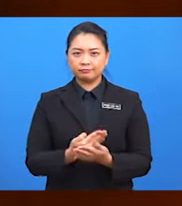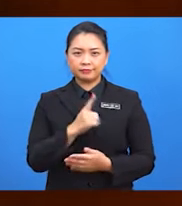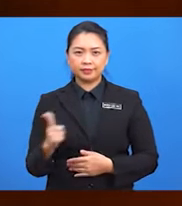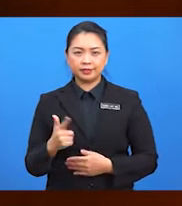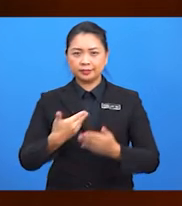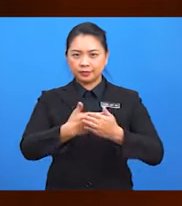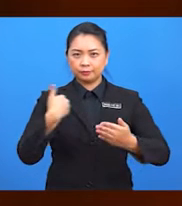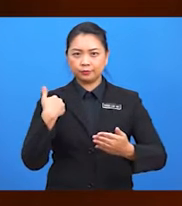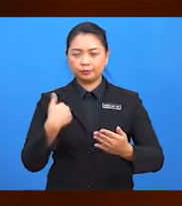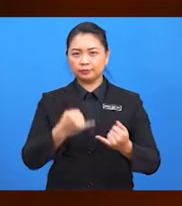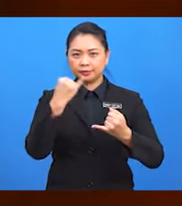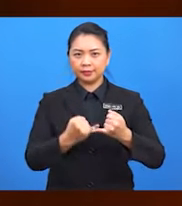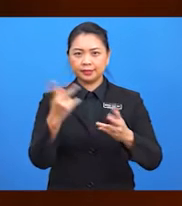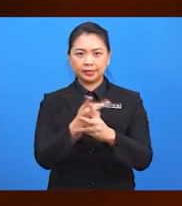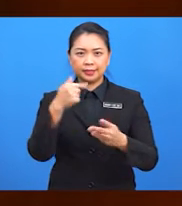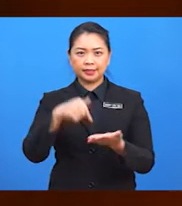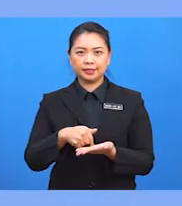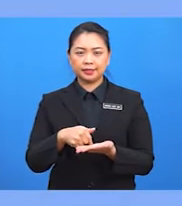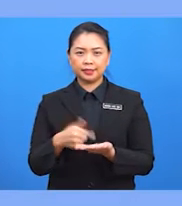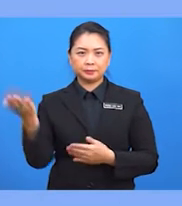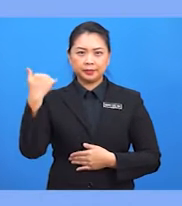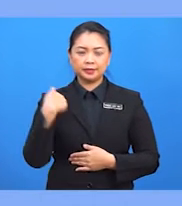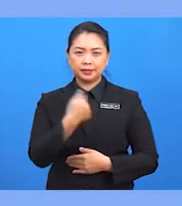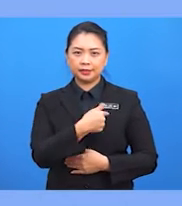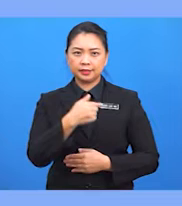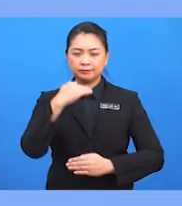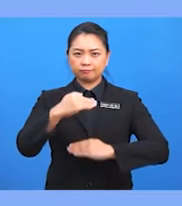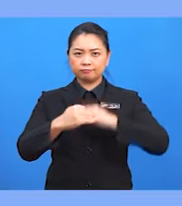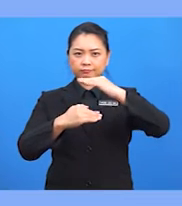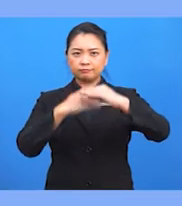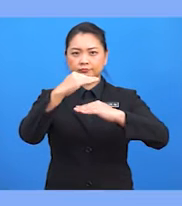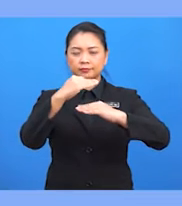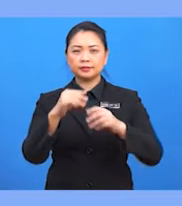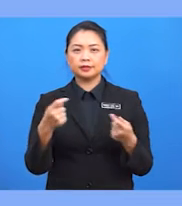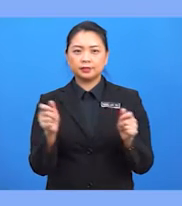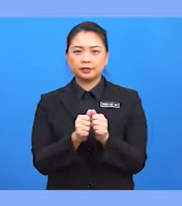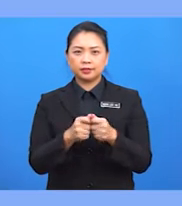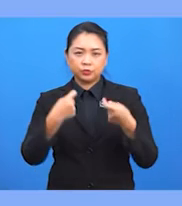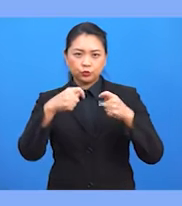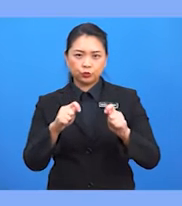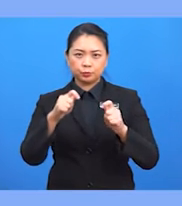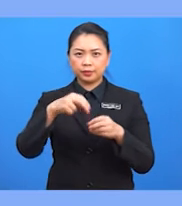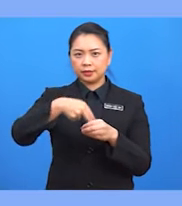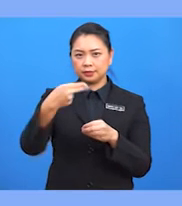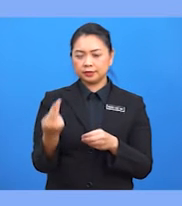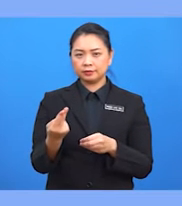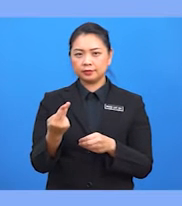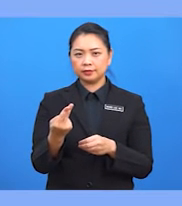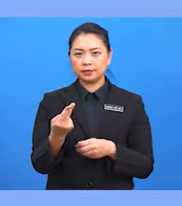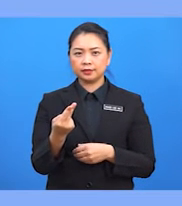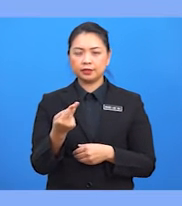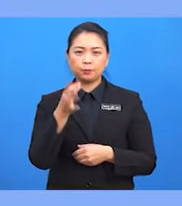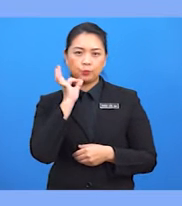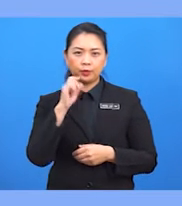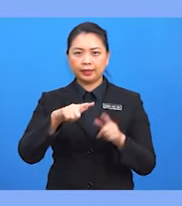Baiklah, sebelum berakhir episod kali ini, mari kita tingkatkan kemahiran dengan cuba menghasilkan imej buah yang berlainan